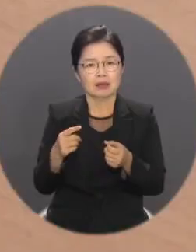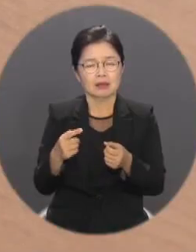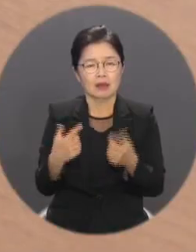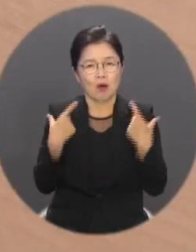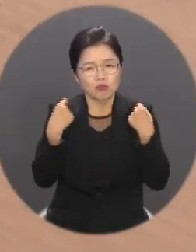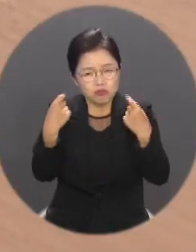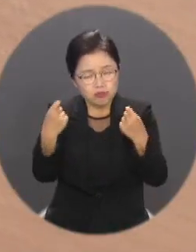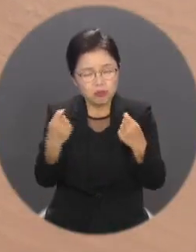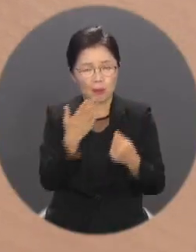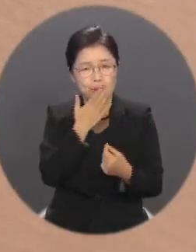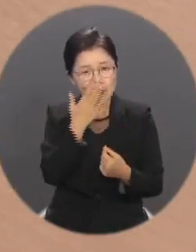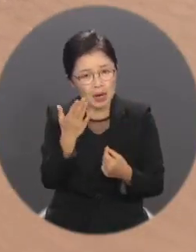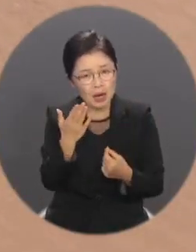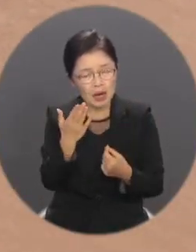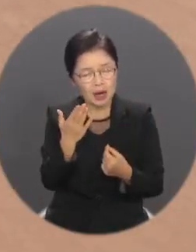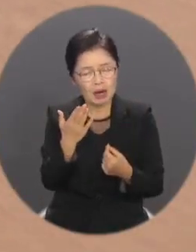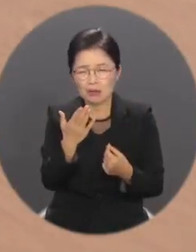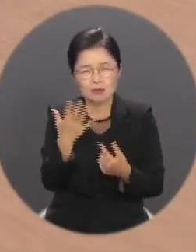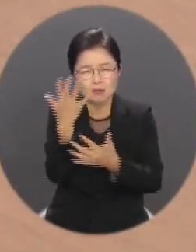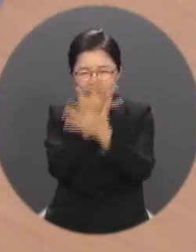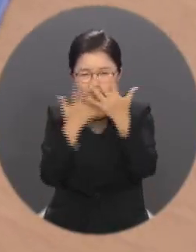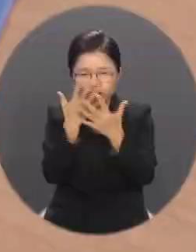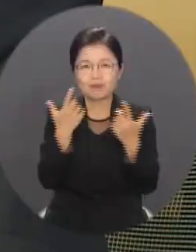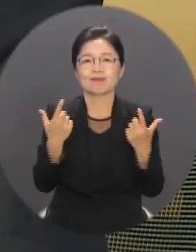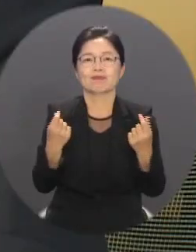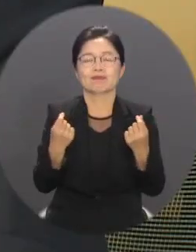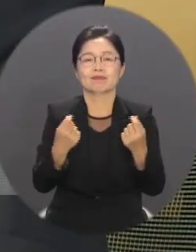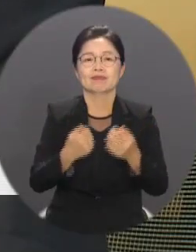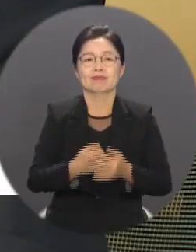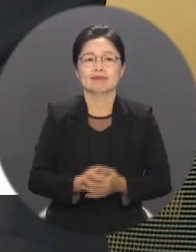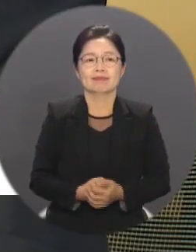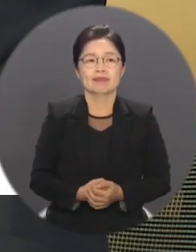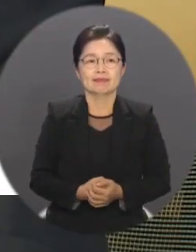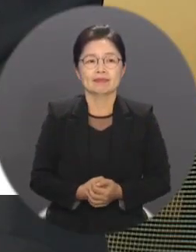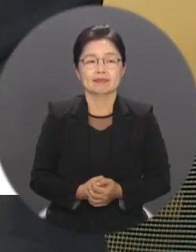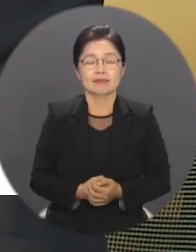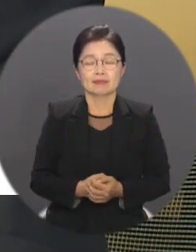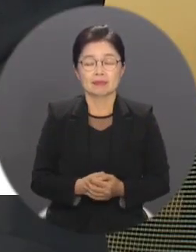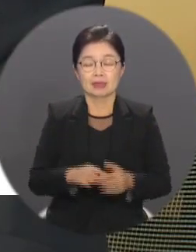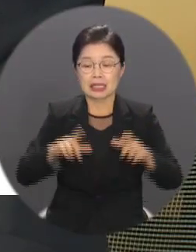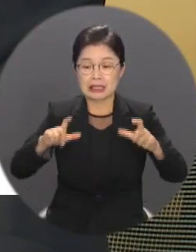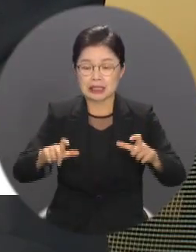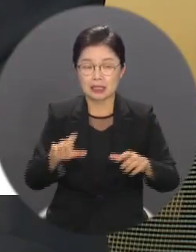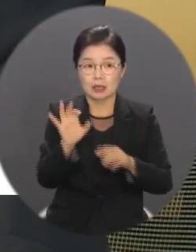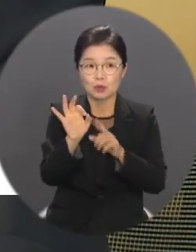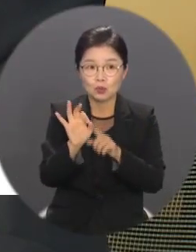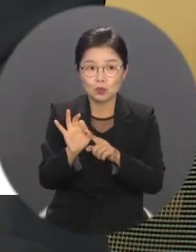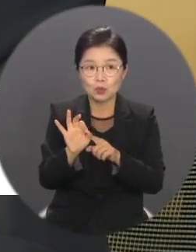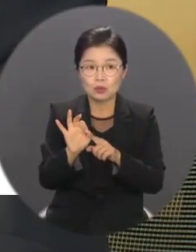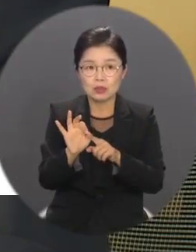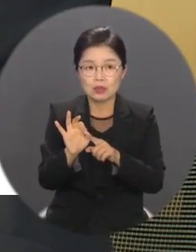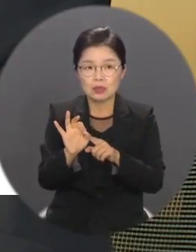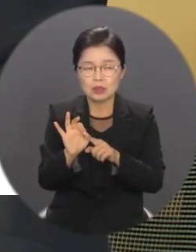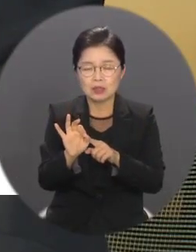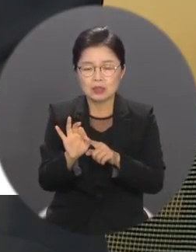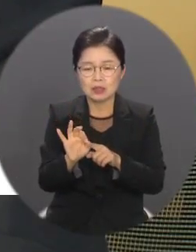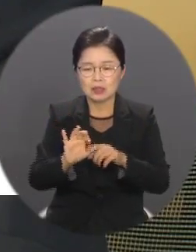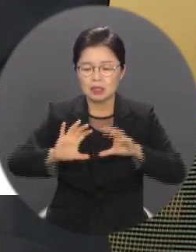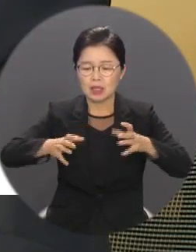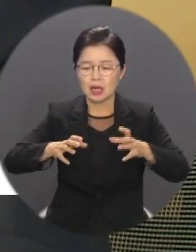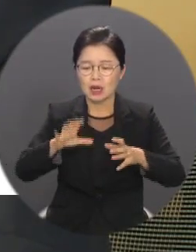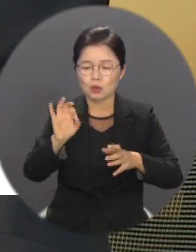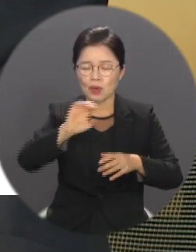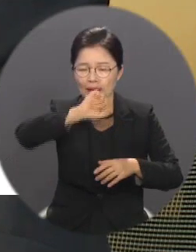유지할 수 있을지 예단하기 힘들게 됐습니다 체가 펜 창생 카드는 부패의 다냐 1 드 반영이 안